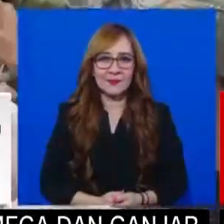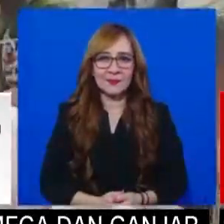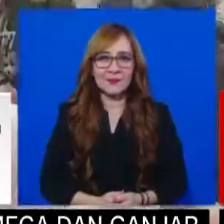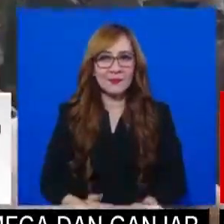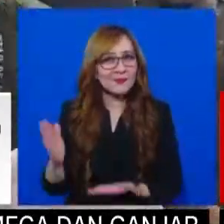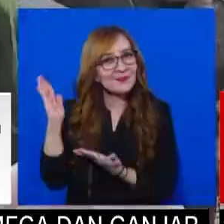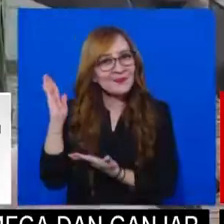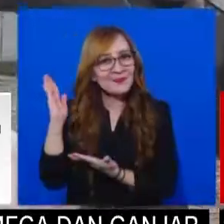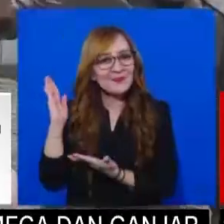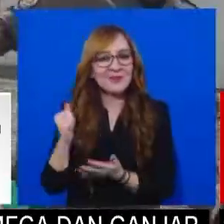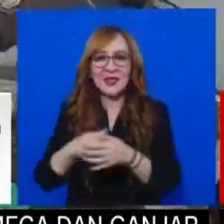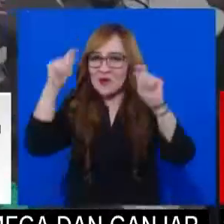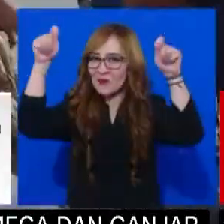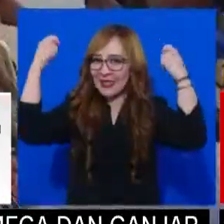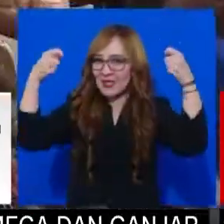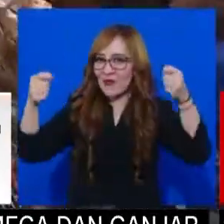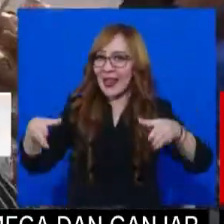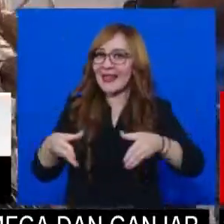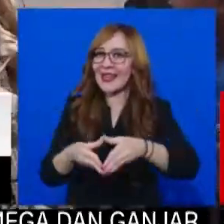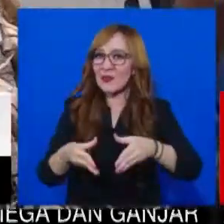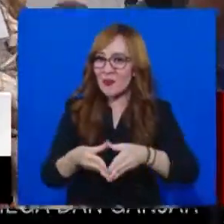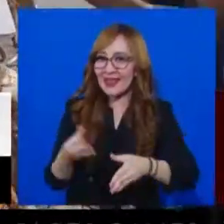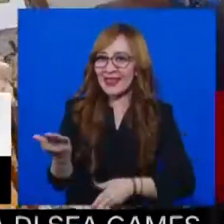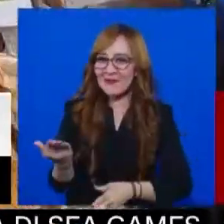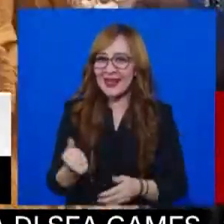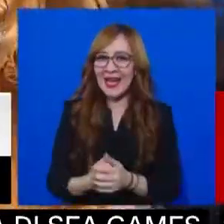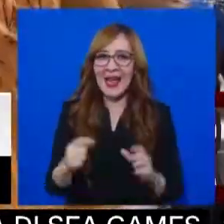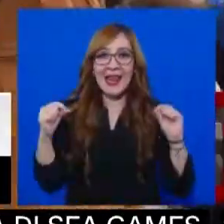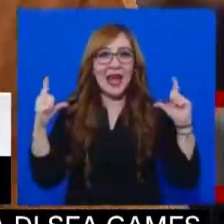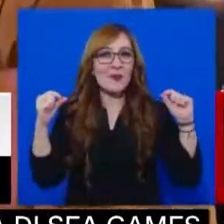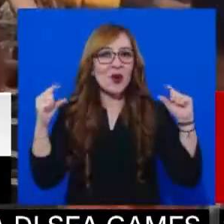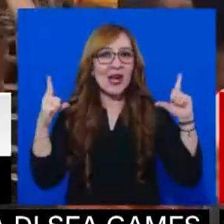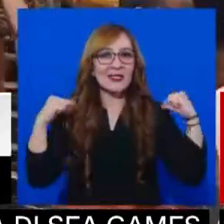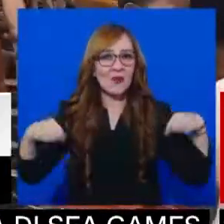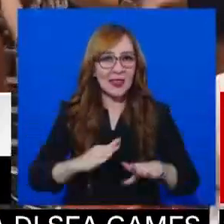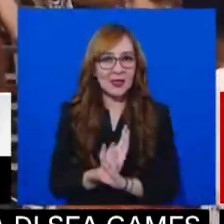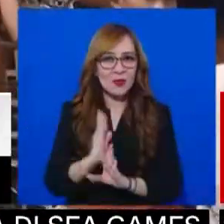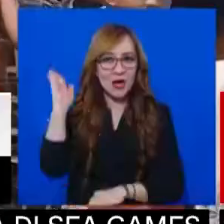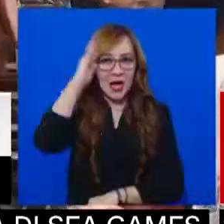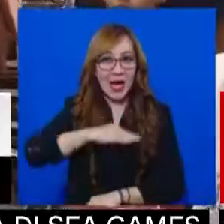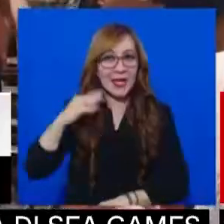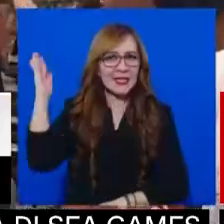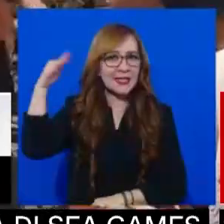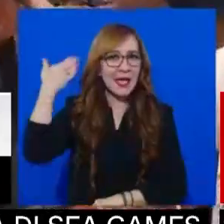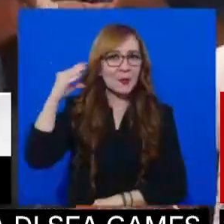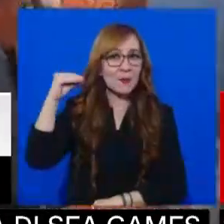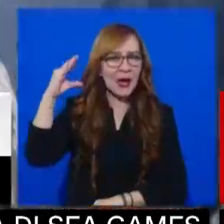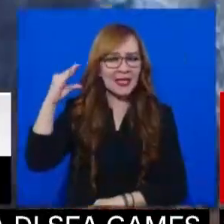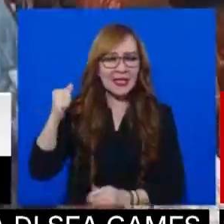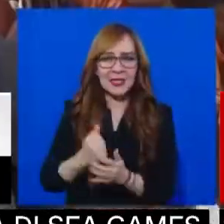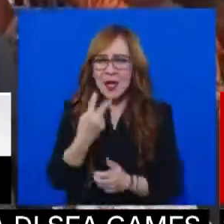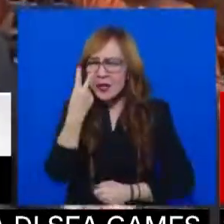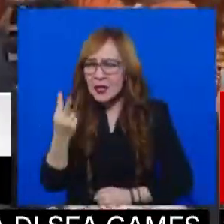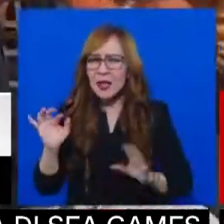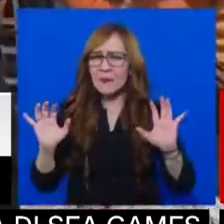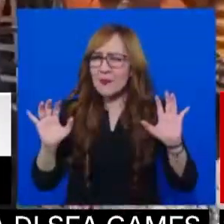Inilah keseruan Festival Ketupat di kawasan wisata Bahari, Lamongan, Jawa Timur, Sabtu pagi. Terlihat warga, baik orang tua, wanita,